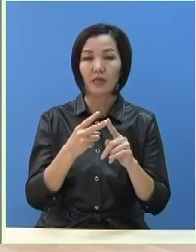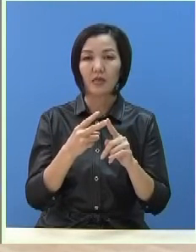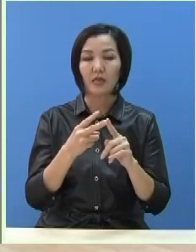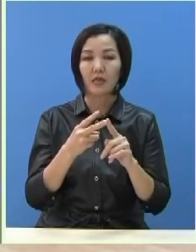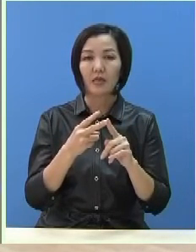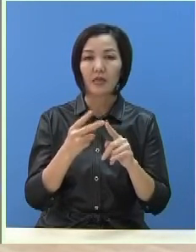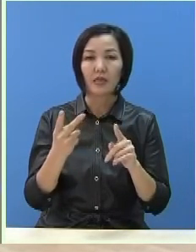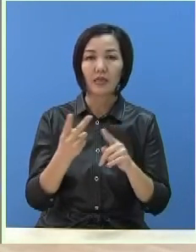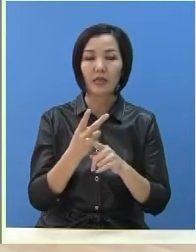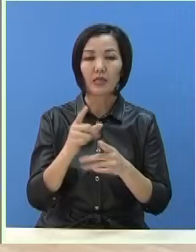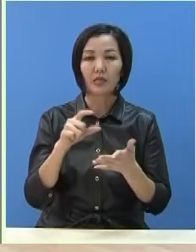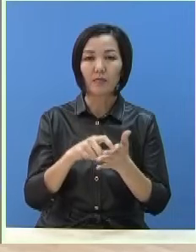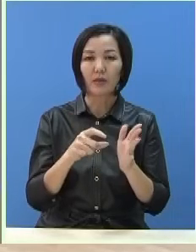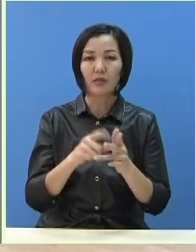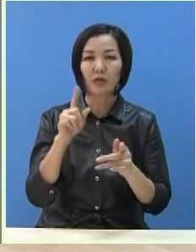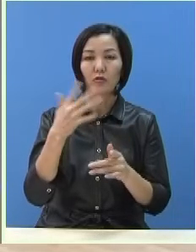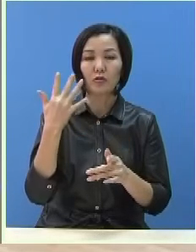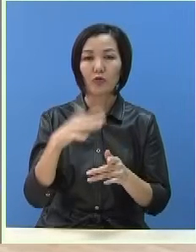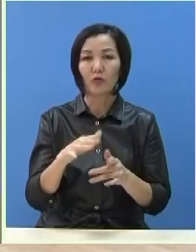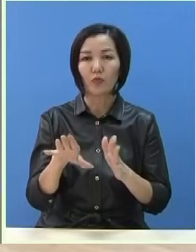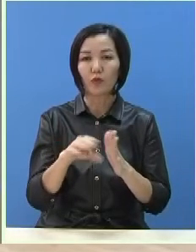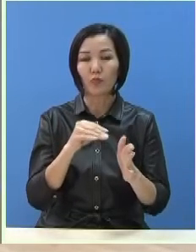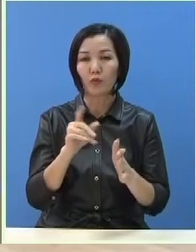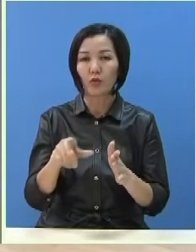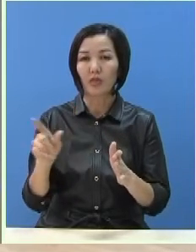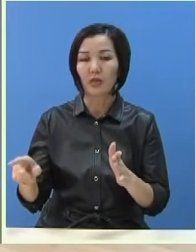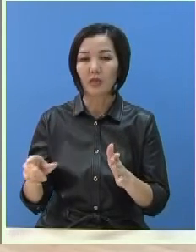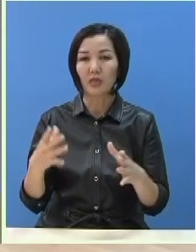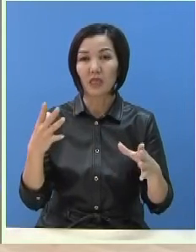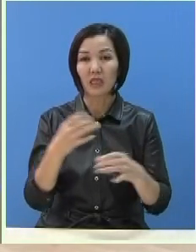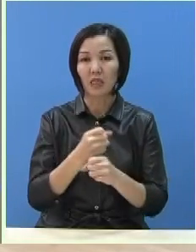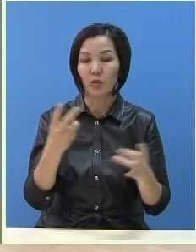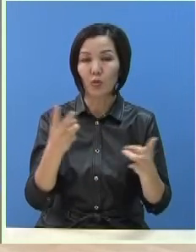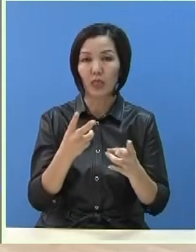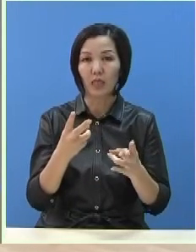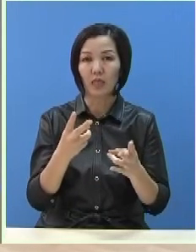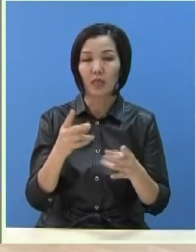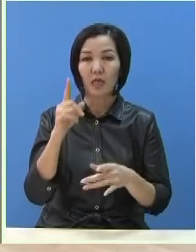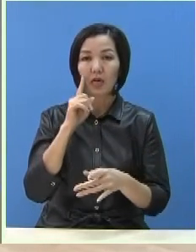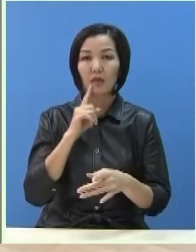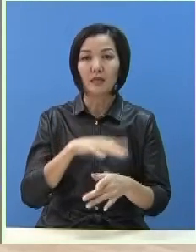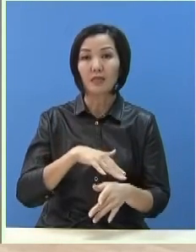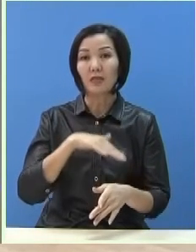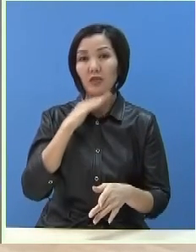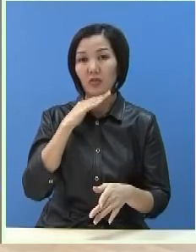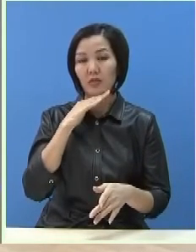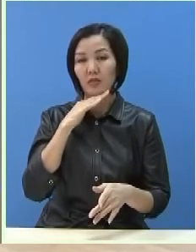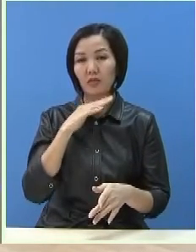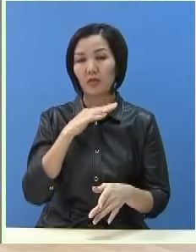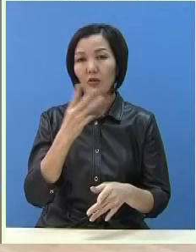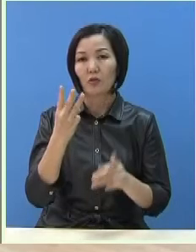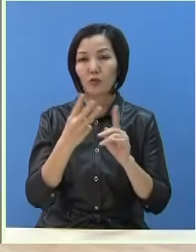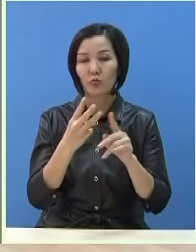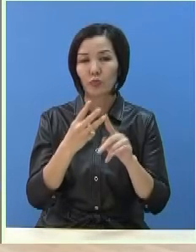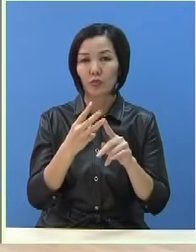екінші палатадағы 150 депутаттардың жартын нетіп қысқарту керек. Біздің Қазақстанға сол депутаттар жетеді.